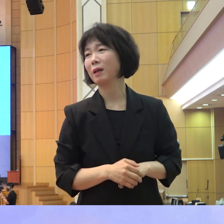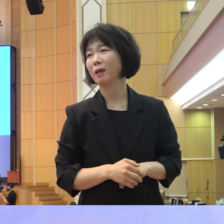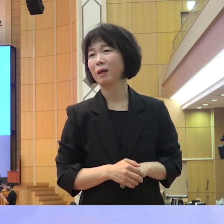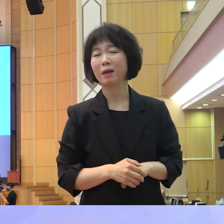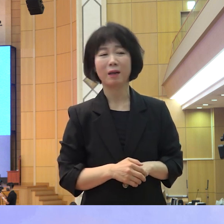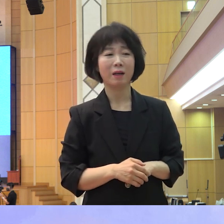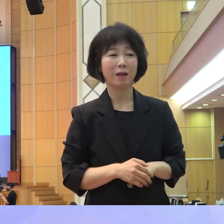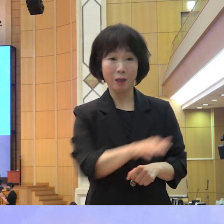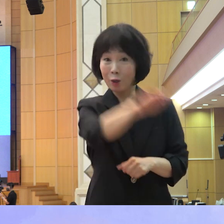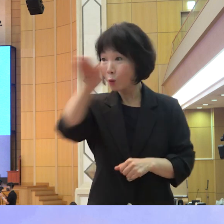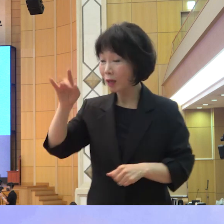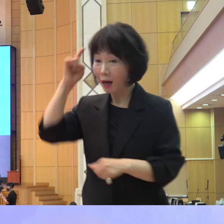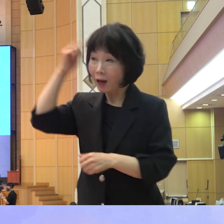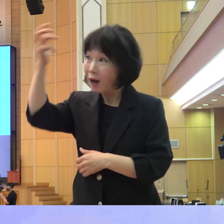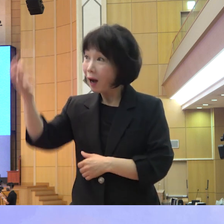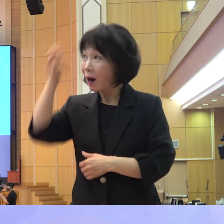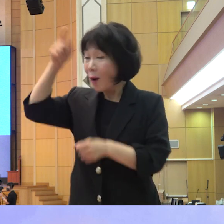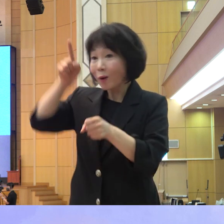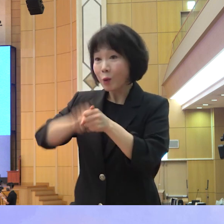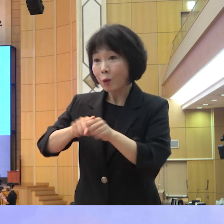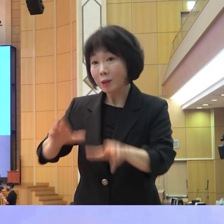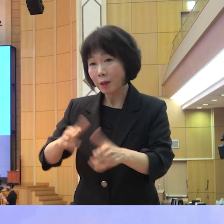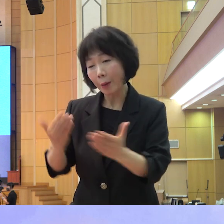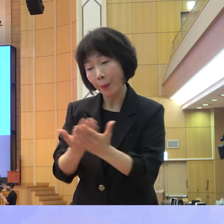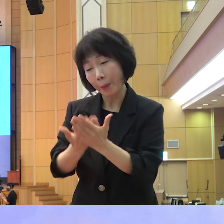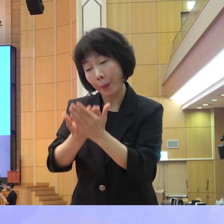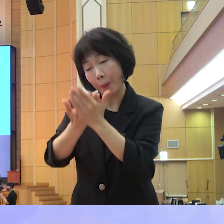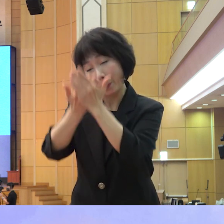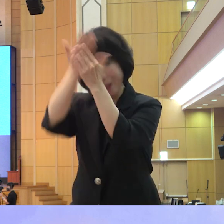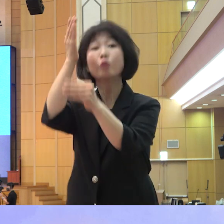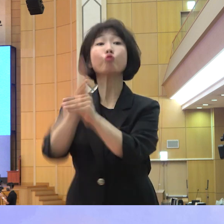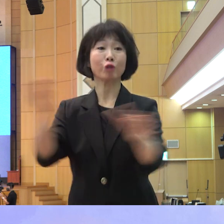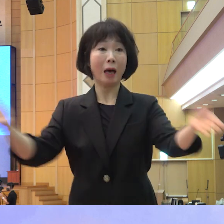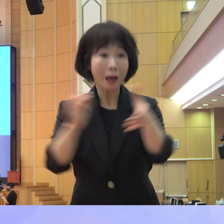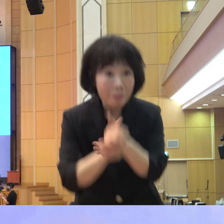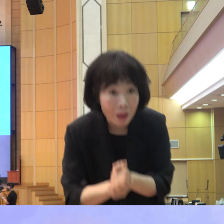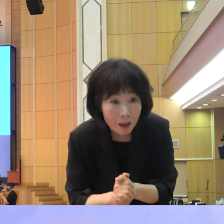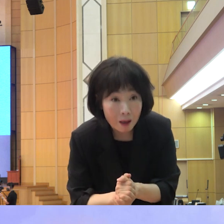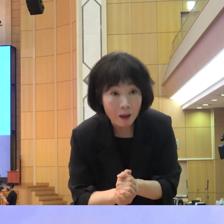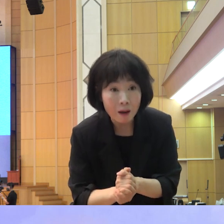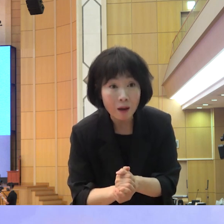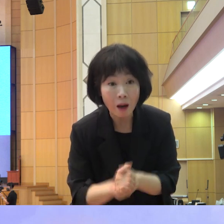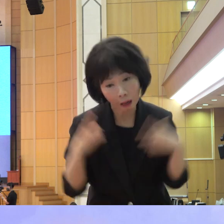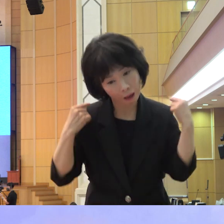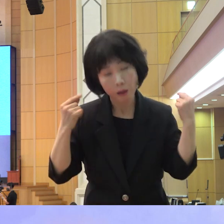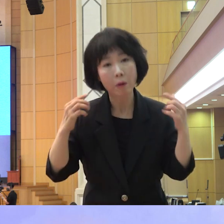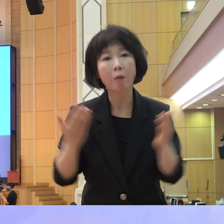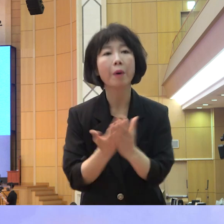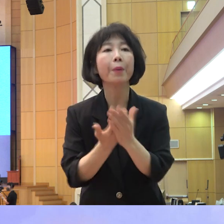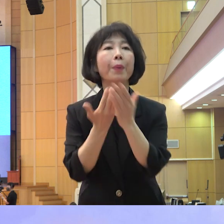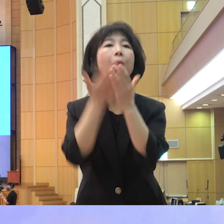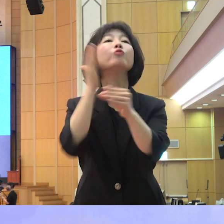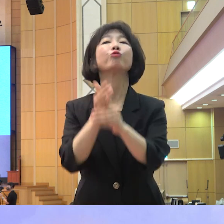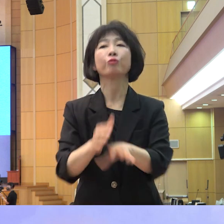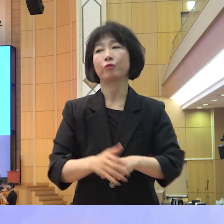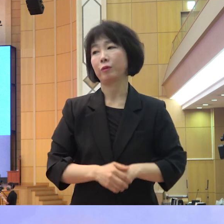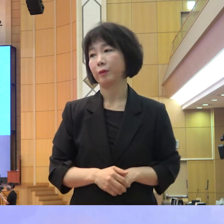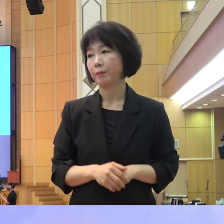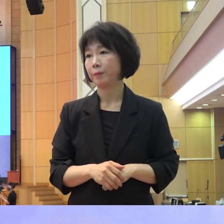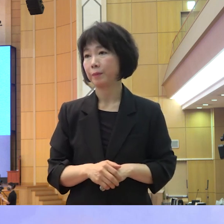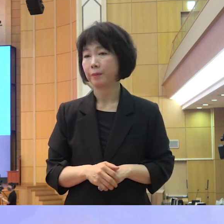그리고 영적으로 발전되어 가는 중이에요. 우리 부모님들에게도 한마디 드리자면 그